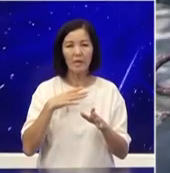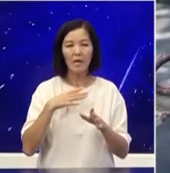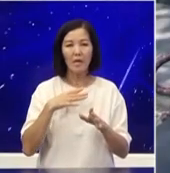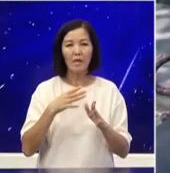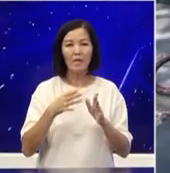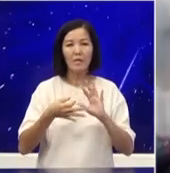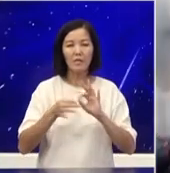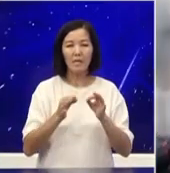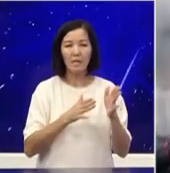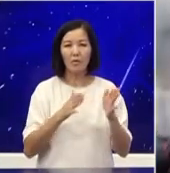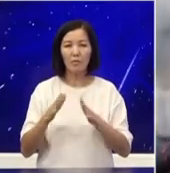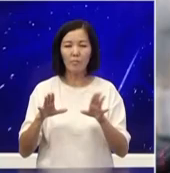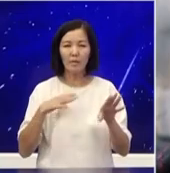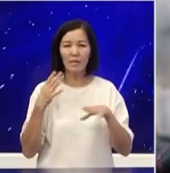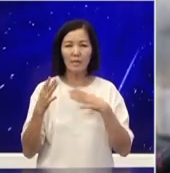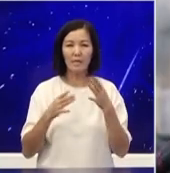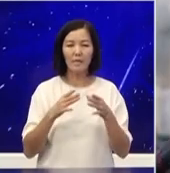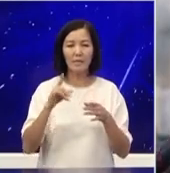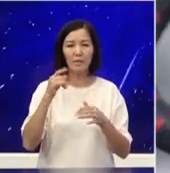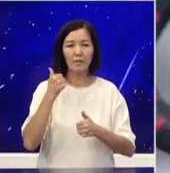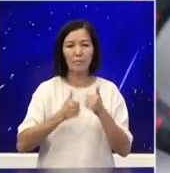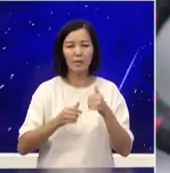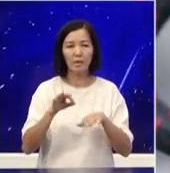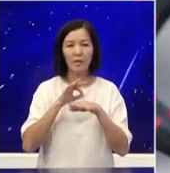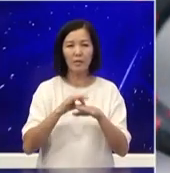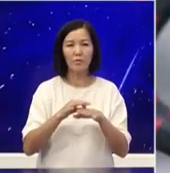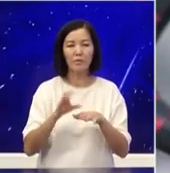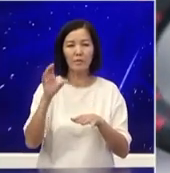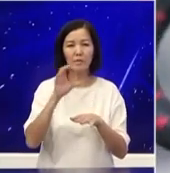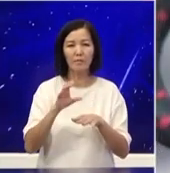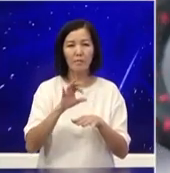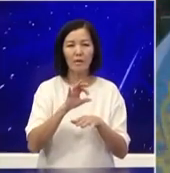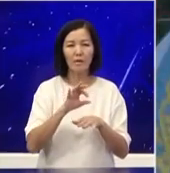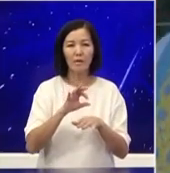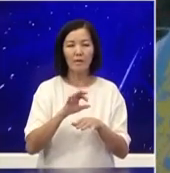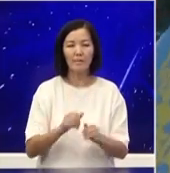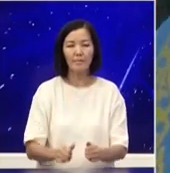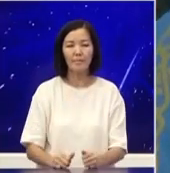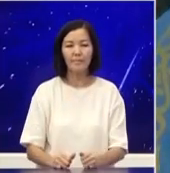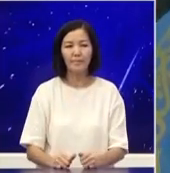тренировки направлены на подготовку к чемпионату Казахстана, который пройдет в середине сентября в южной столице.